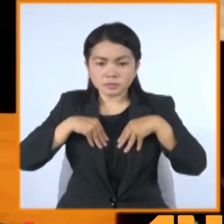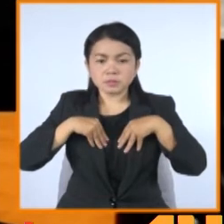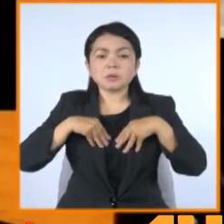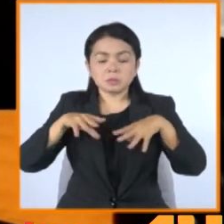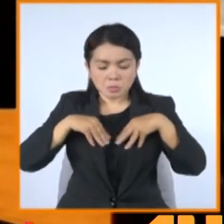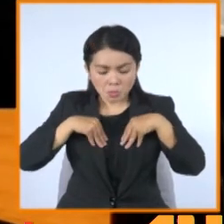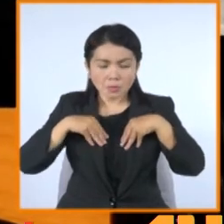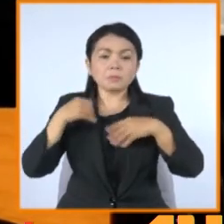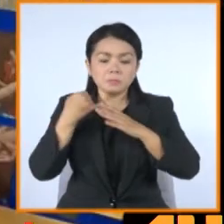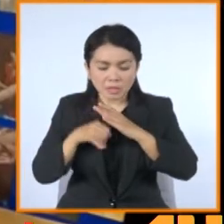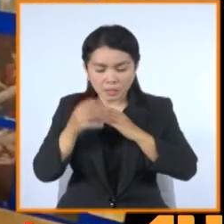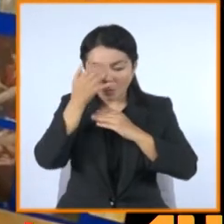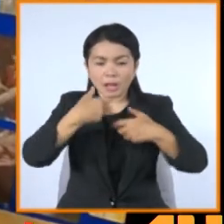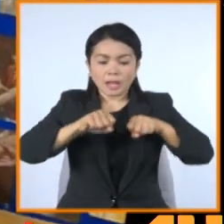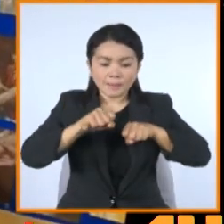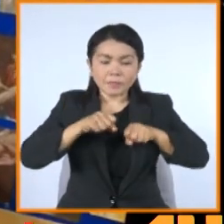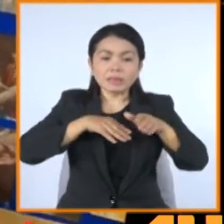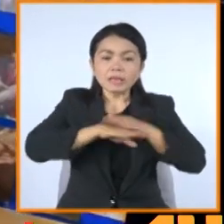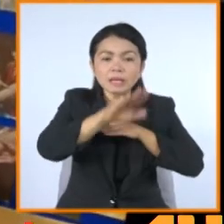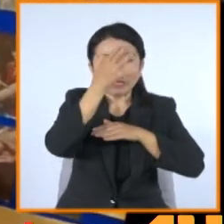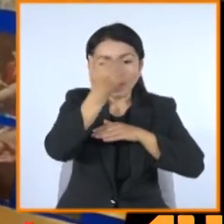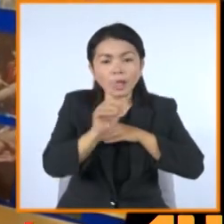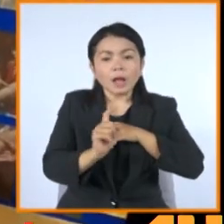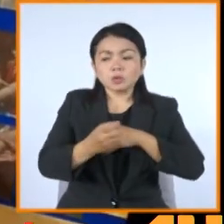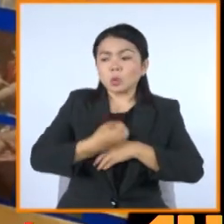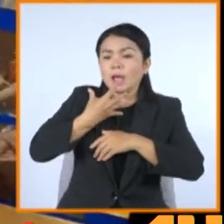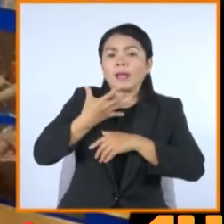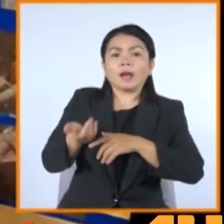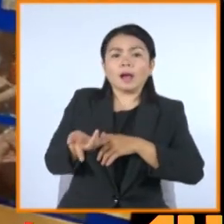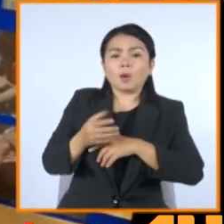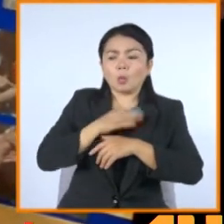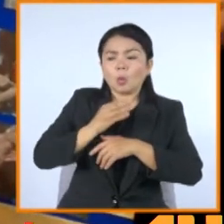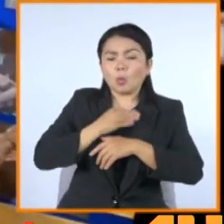ำนึกผิดแต่ที่หลบหนีไปก็บอกทางตำรวจว่าตกใจแล้วก็กลัวความผิดค่ะ